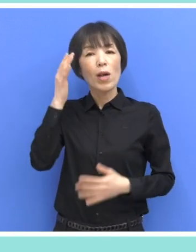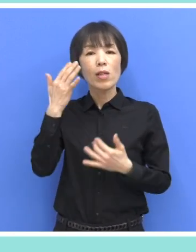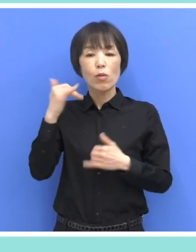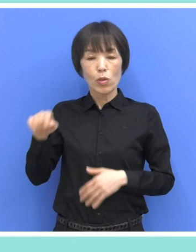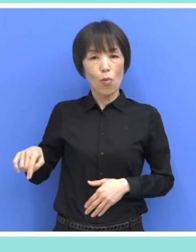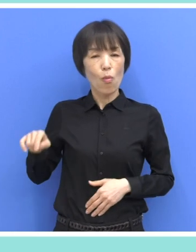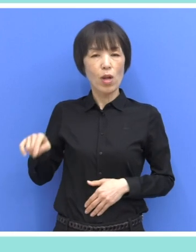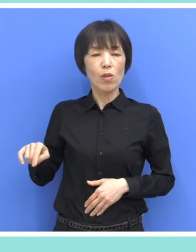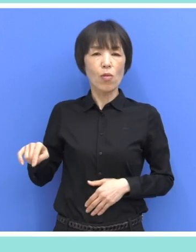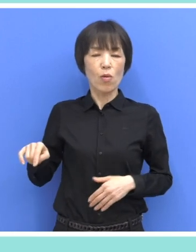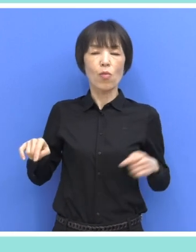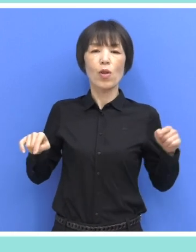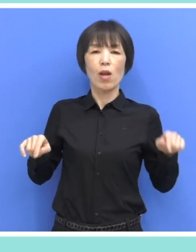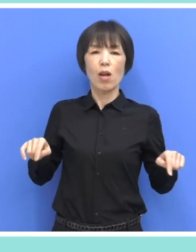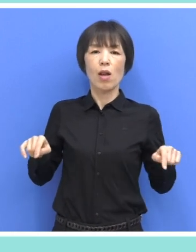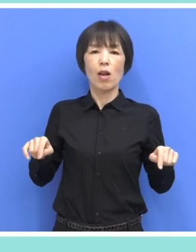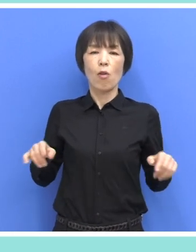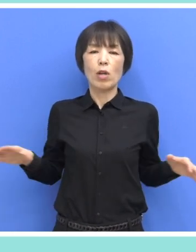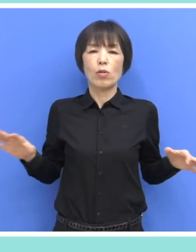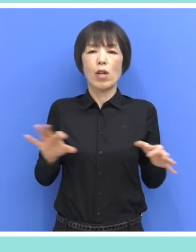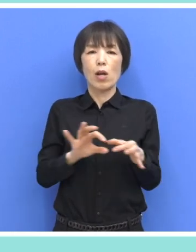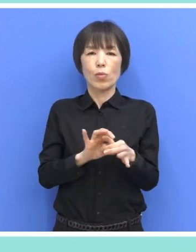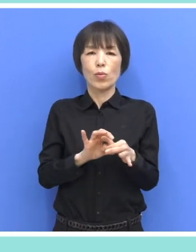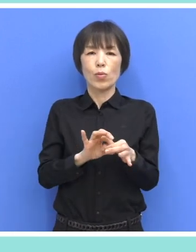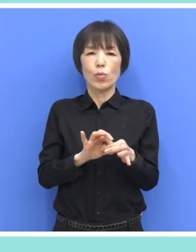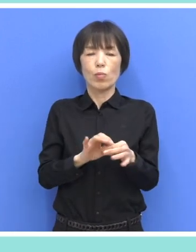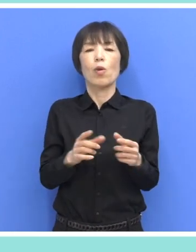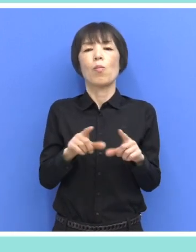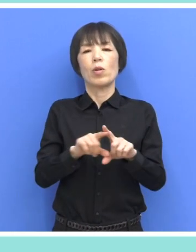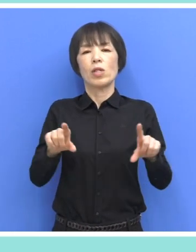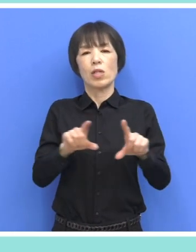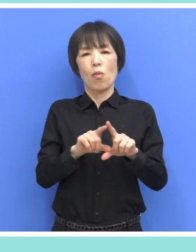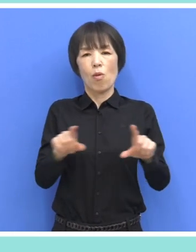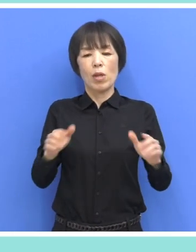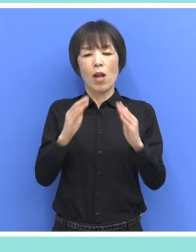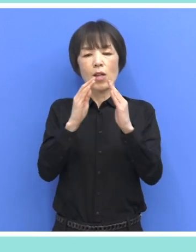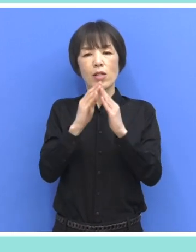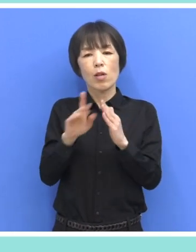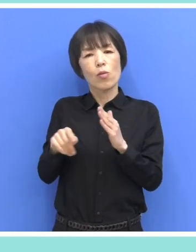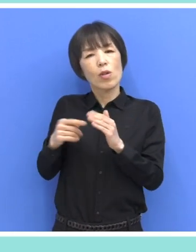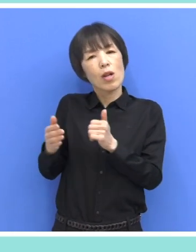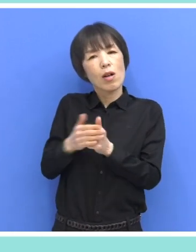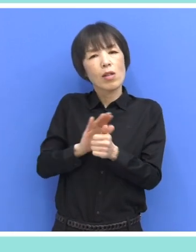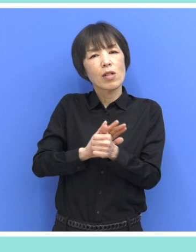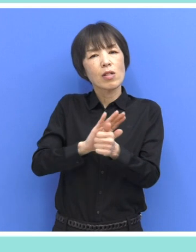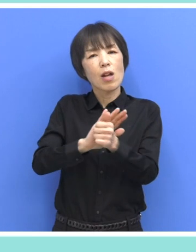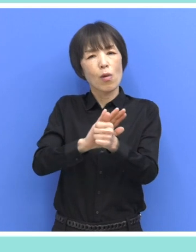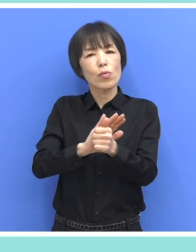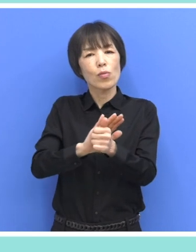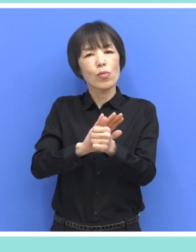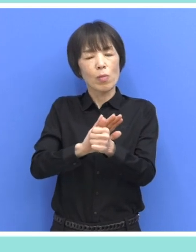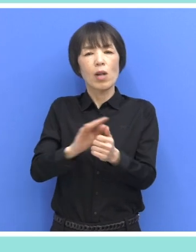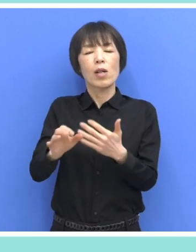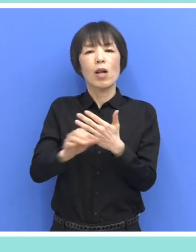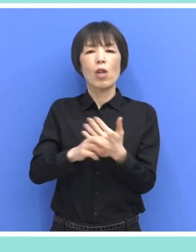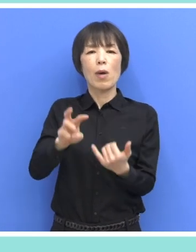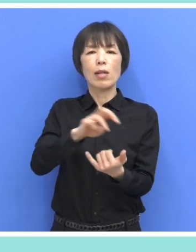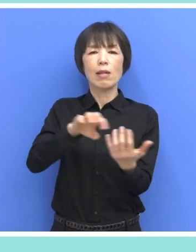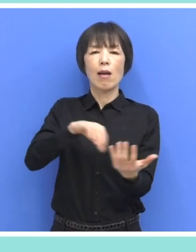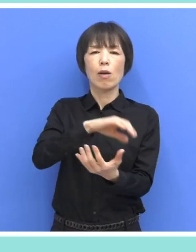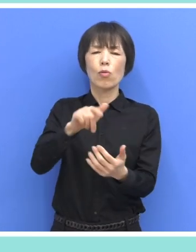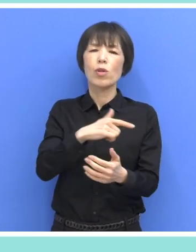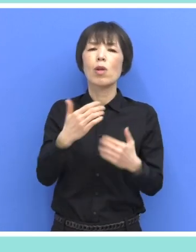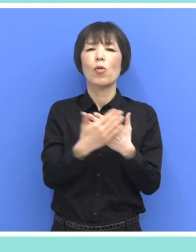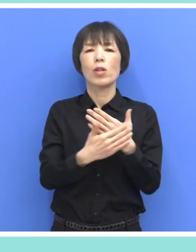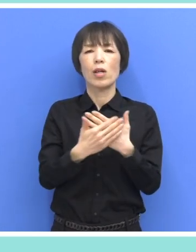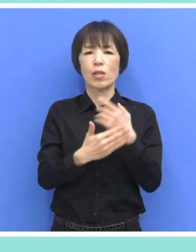とお助けしてくれる人をつなげるっていうこともそうですけど、近所で助け合うってこともできるかもしれません。災害の時とか特にそう